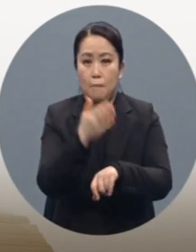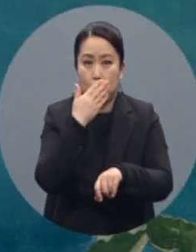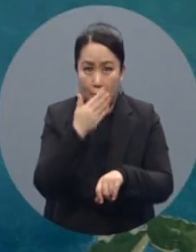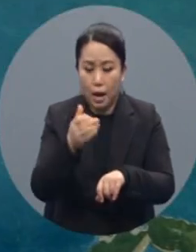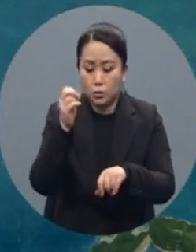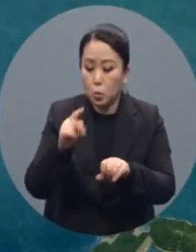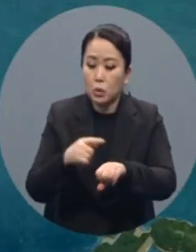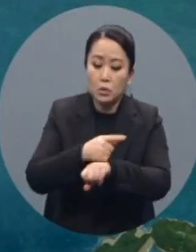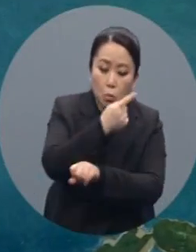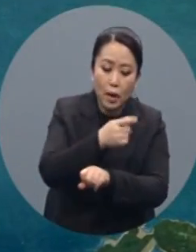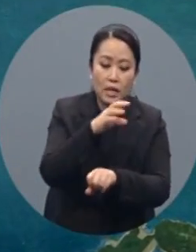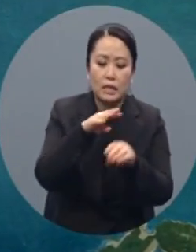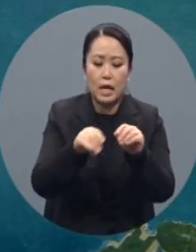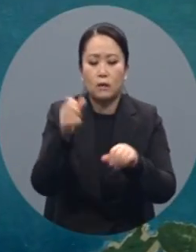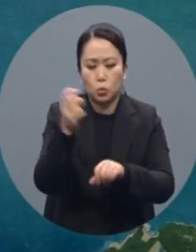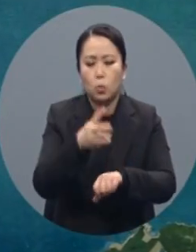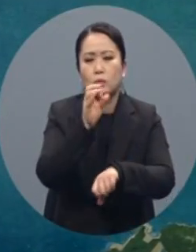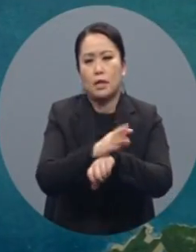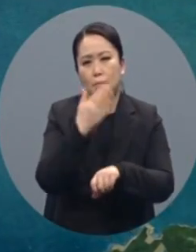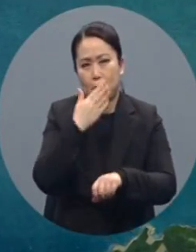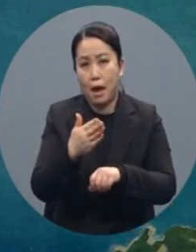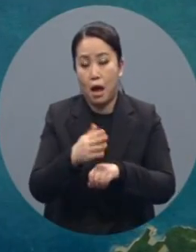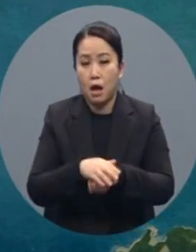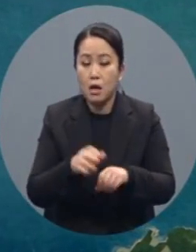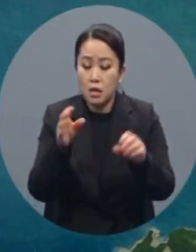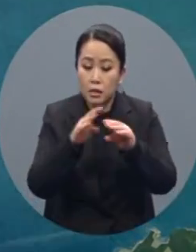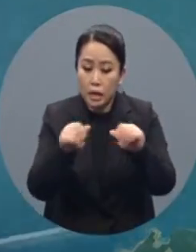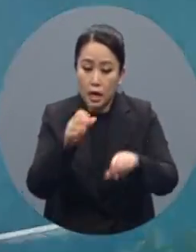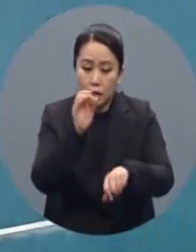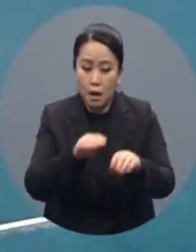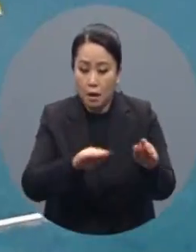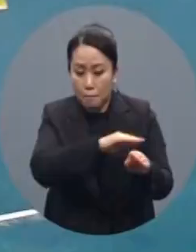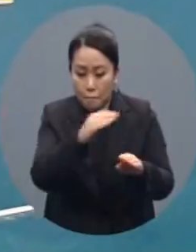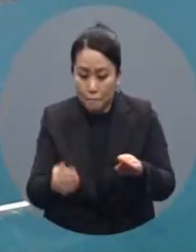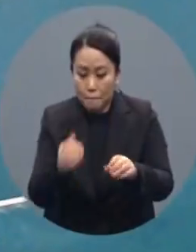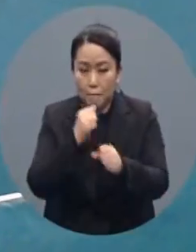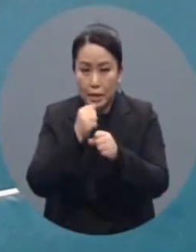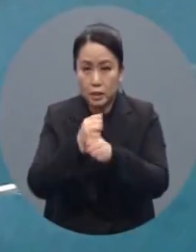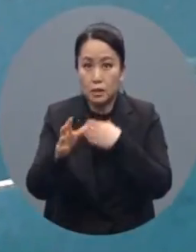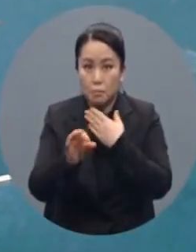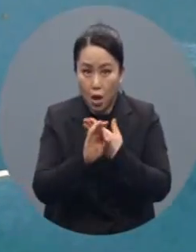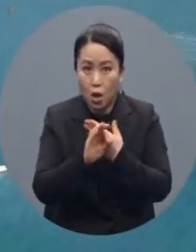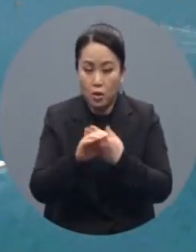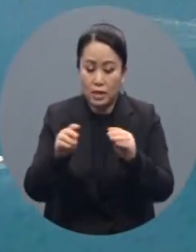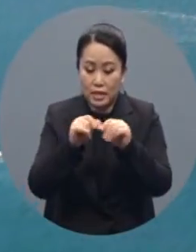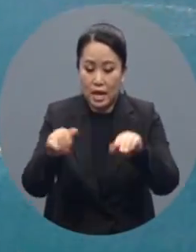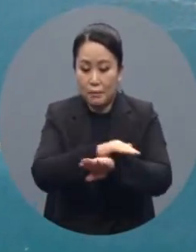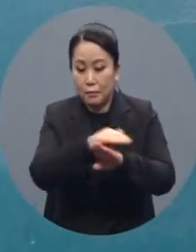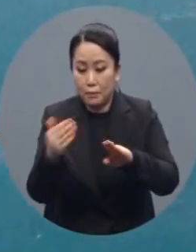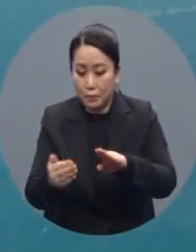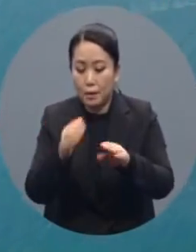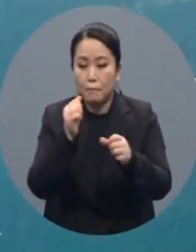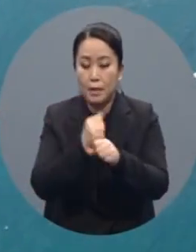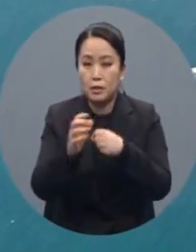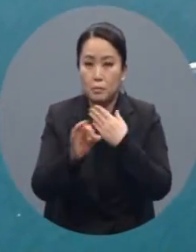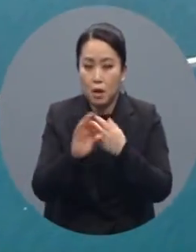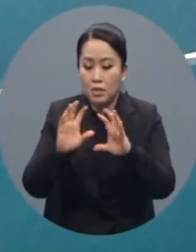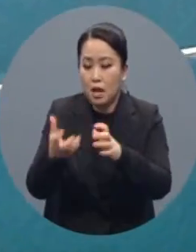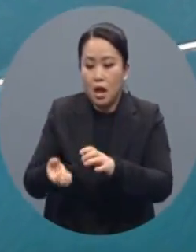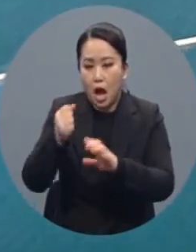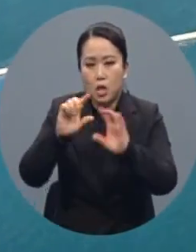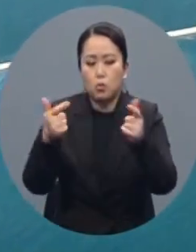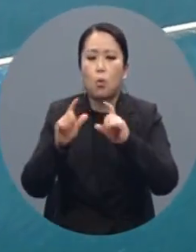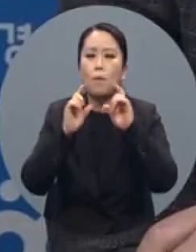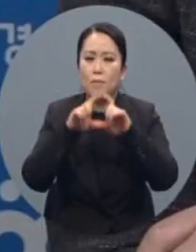있습니다 땅을 매입하면 소유권이 국가 로 귀속되는 게 아니라 민단 사업자 손으로 넘어가게 되는 겁니다